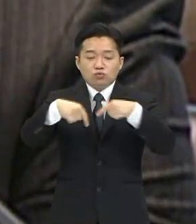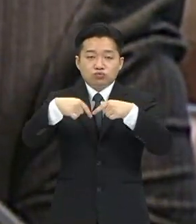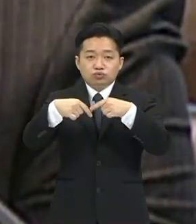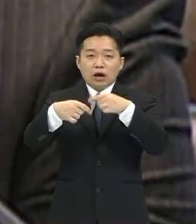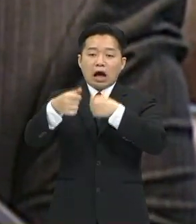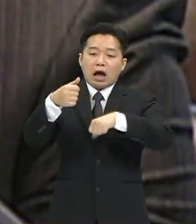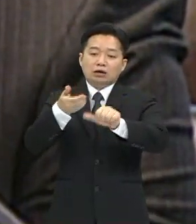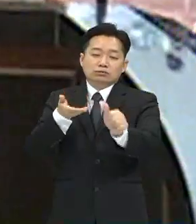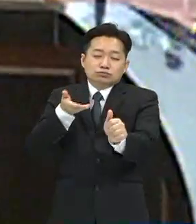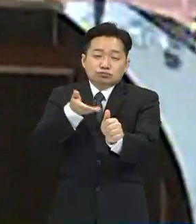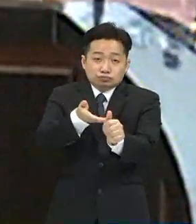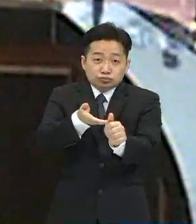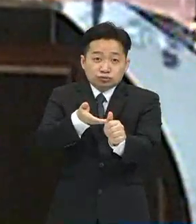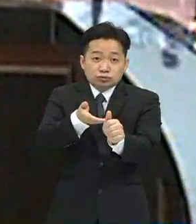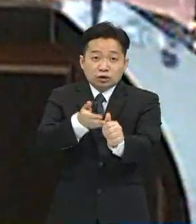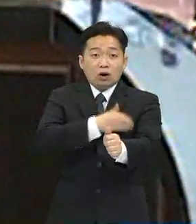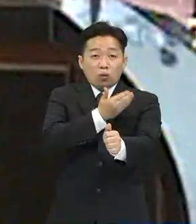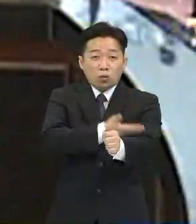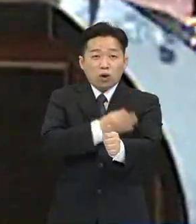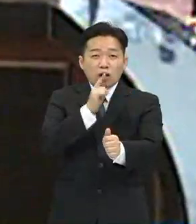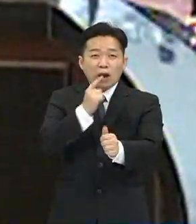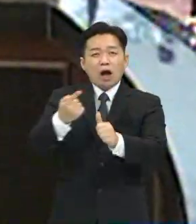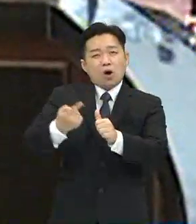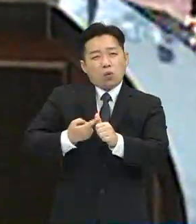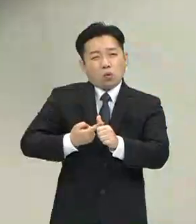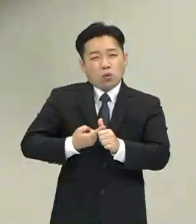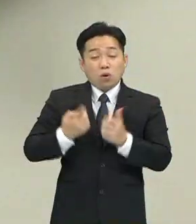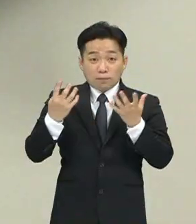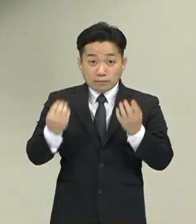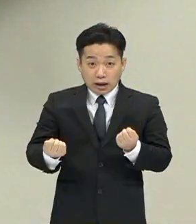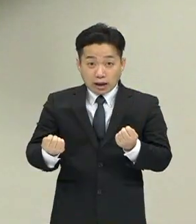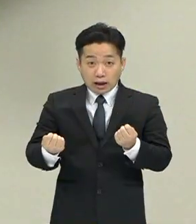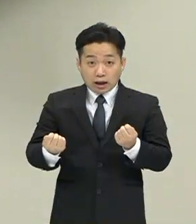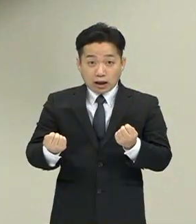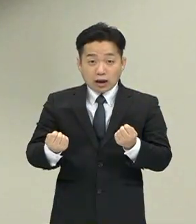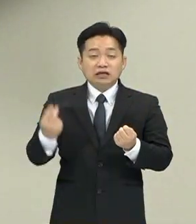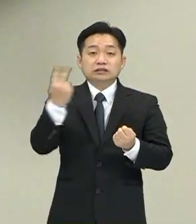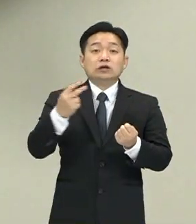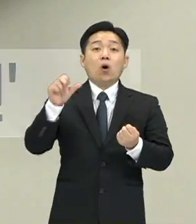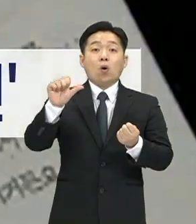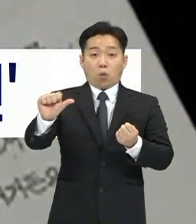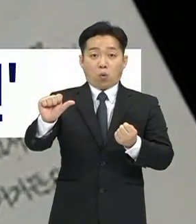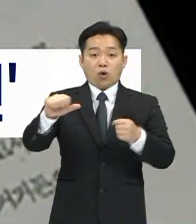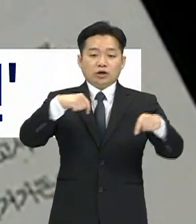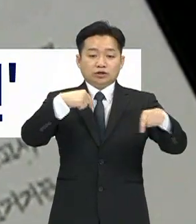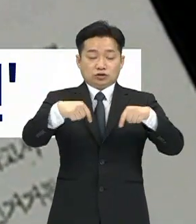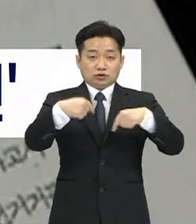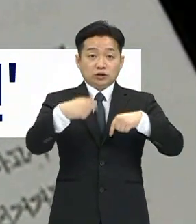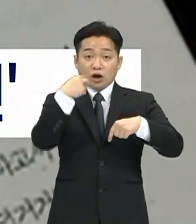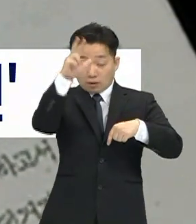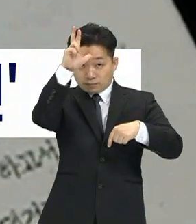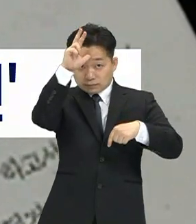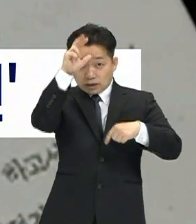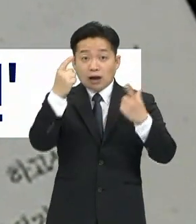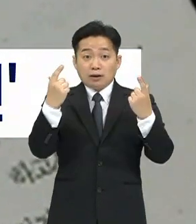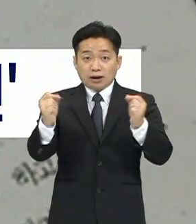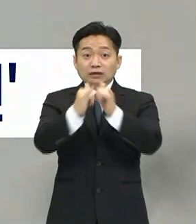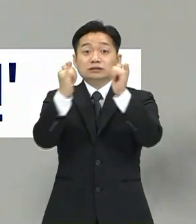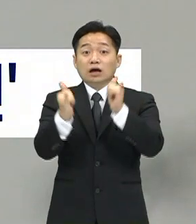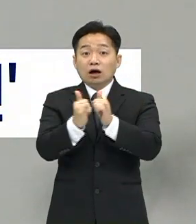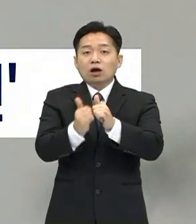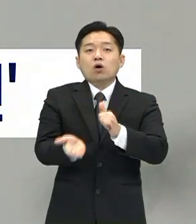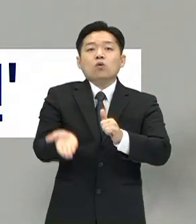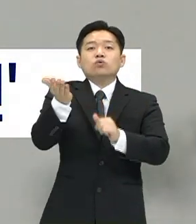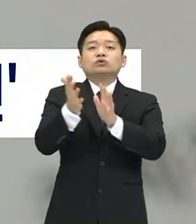등 각종 비리 의혹이 꼬리표처럼 따라다녔습니다. 2005년에는 정치권과 검찰 등 사회 주요